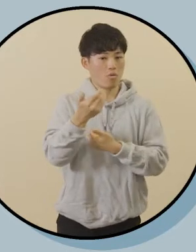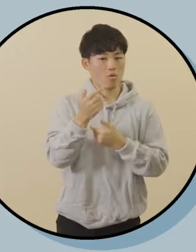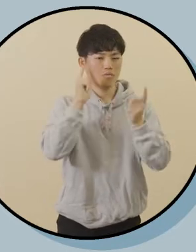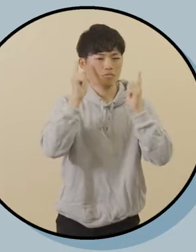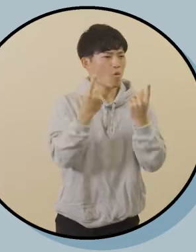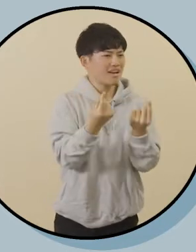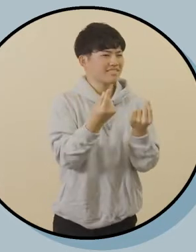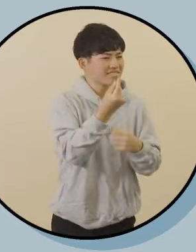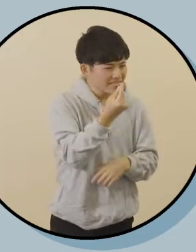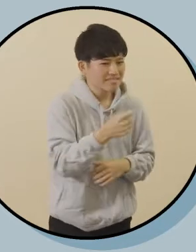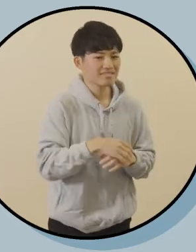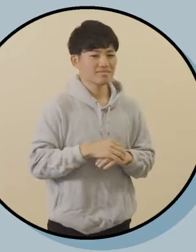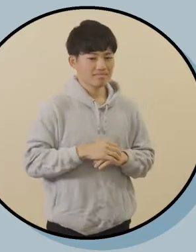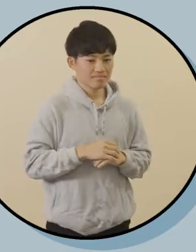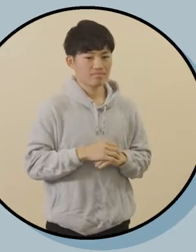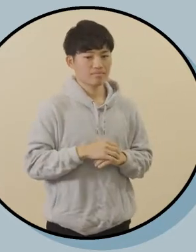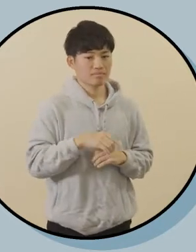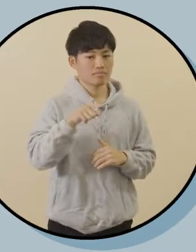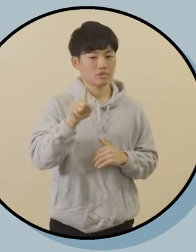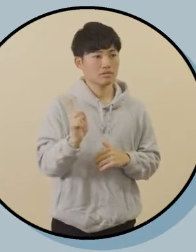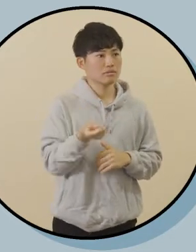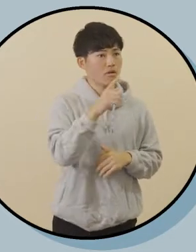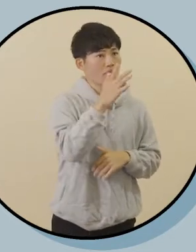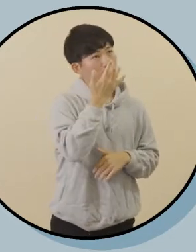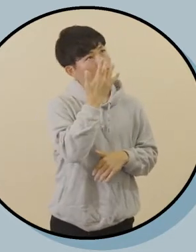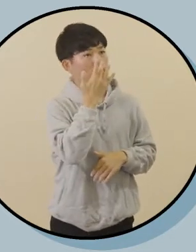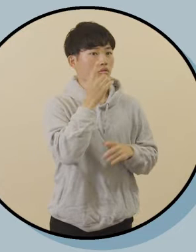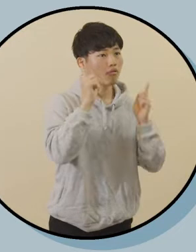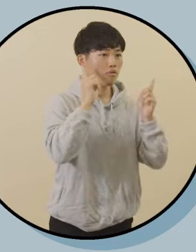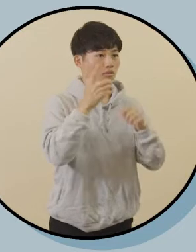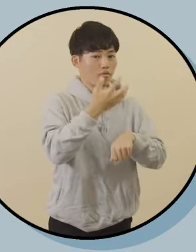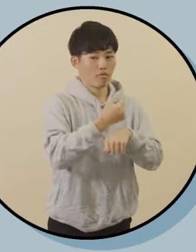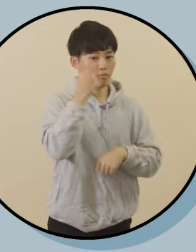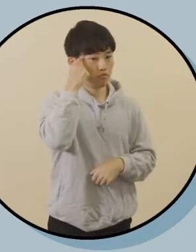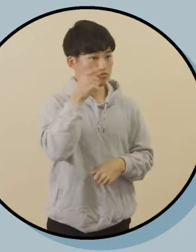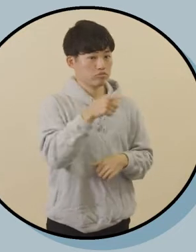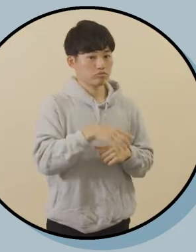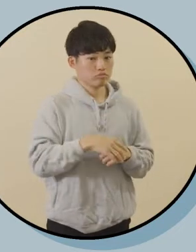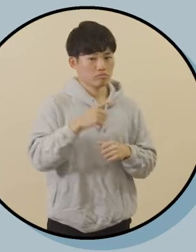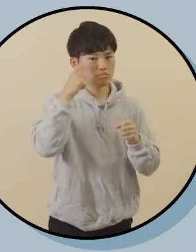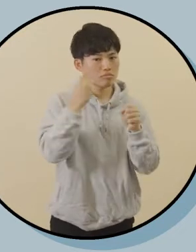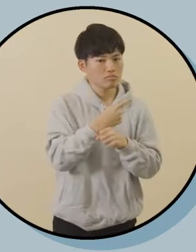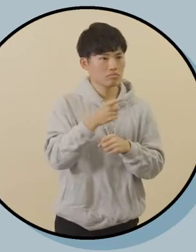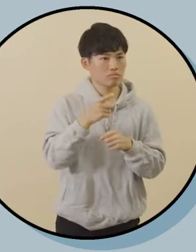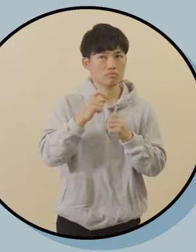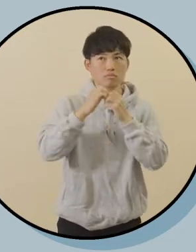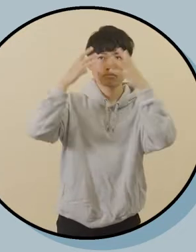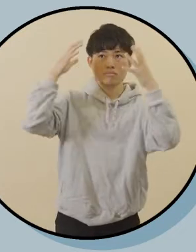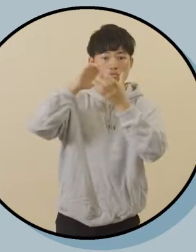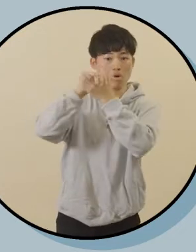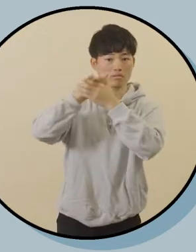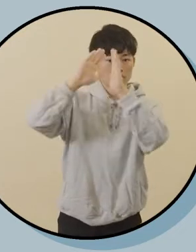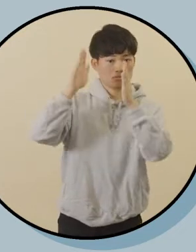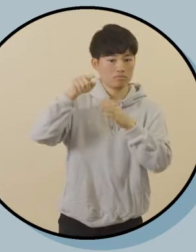かそういうことって自然としていたんじゃないかなと思うんですよね。で、意外とそのイマジナリーフレンドの存在っていうのが、その子がこう